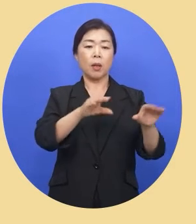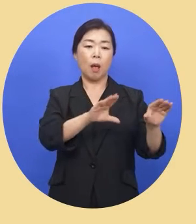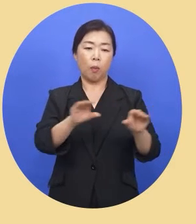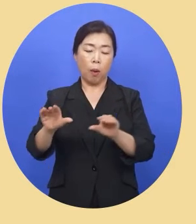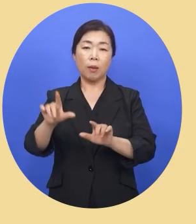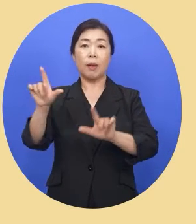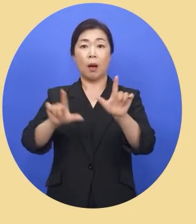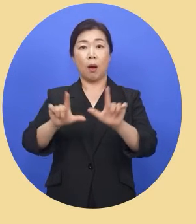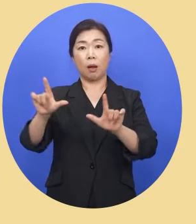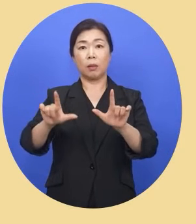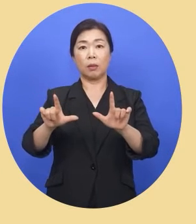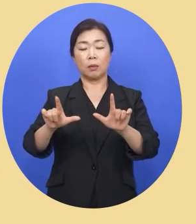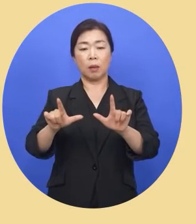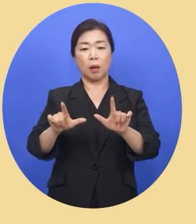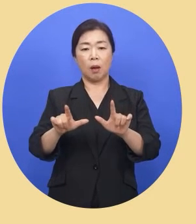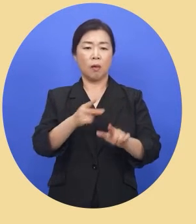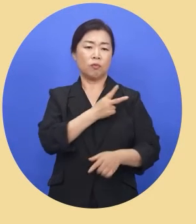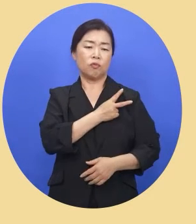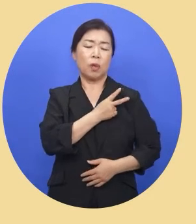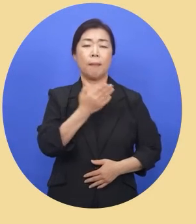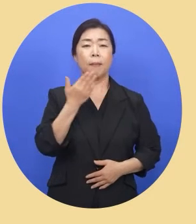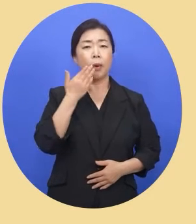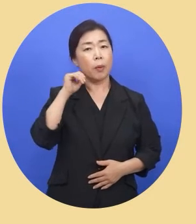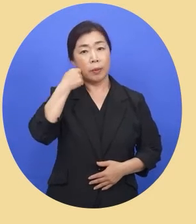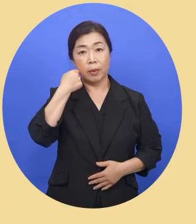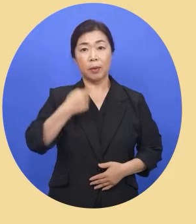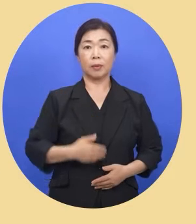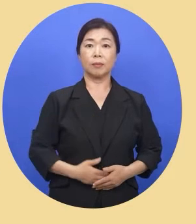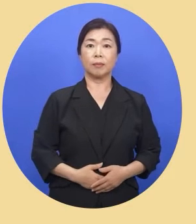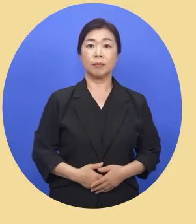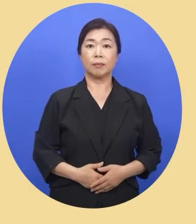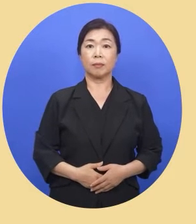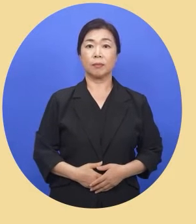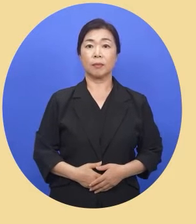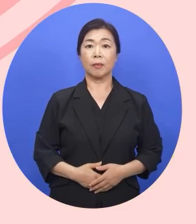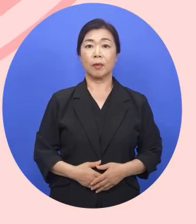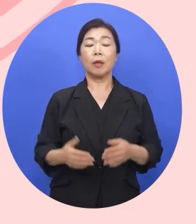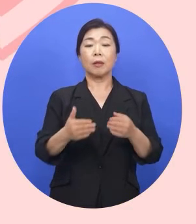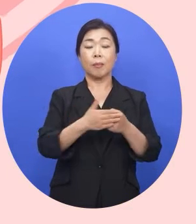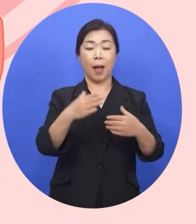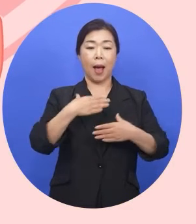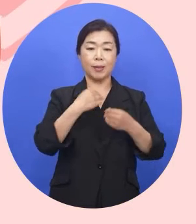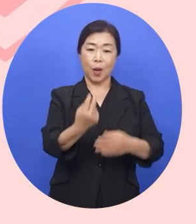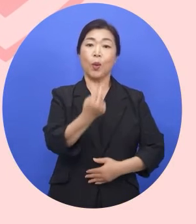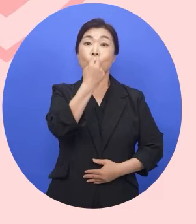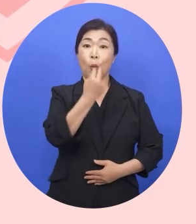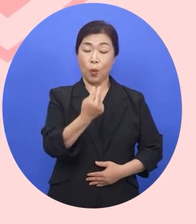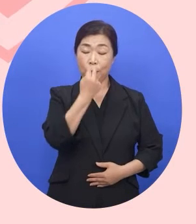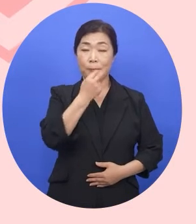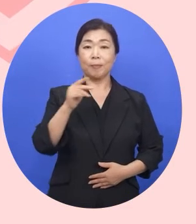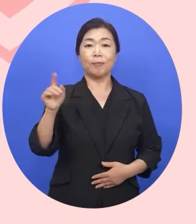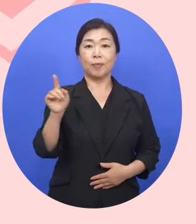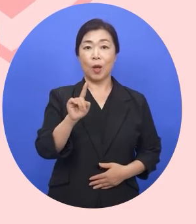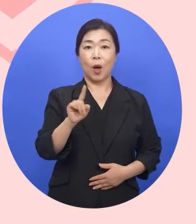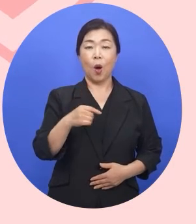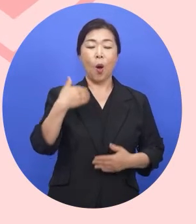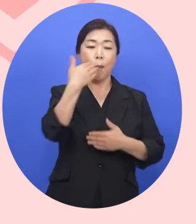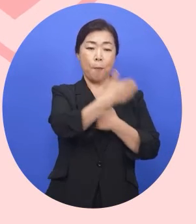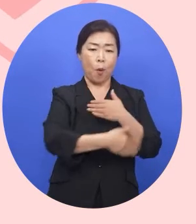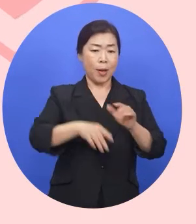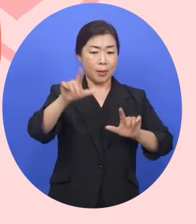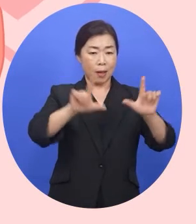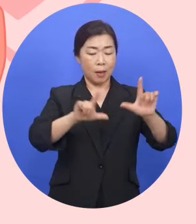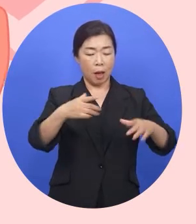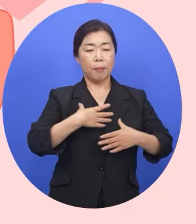편안하게 이완된 상태가 결코 함께할 수 없습니다. 따라서 안정된 호흡은